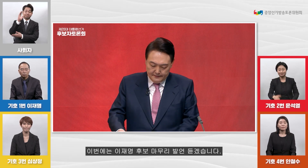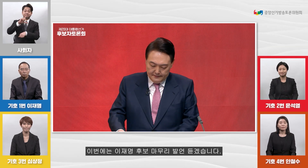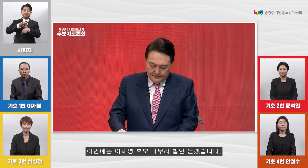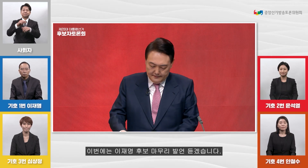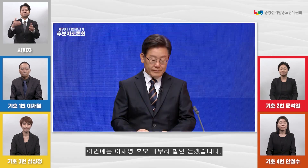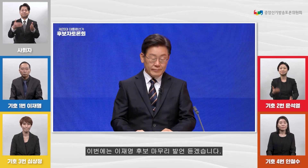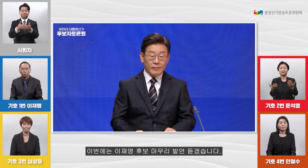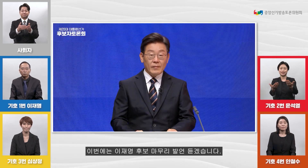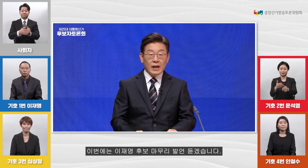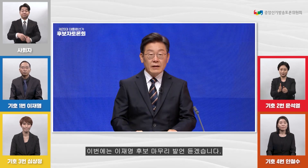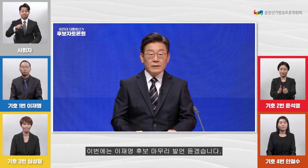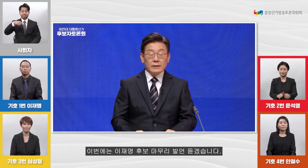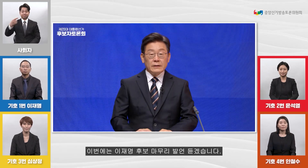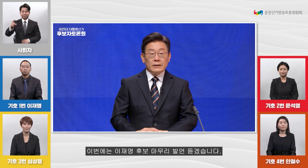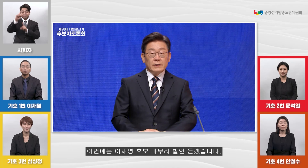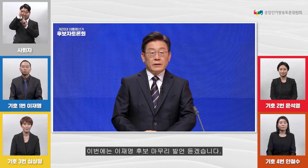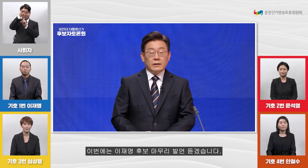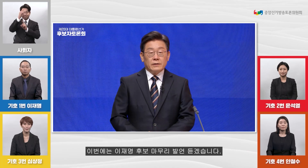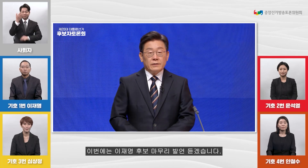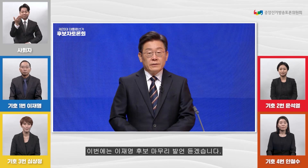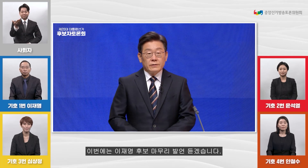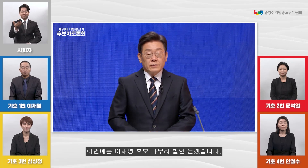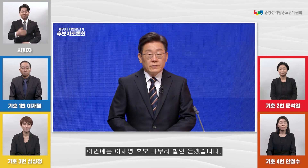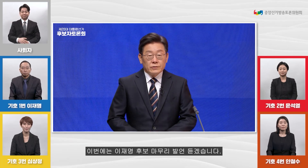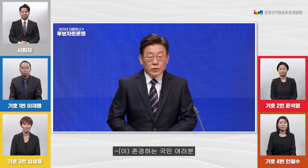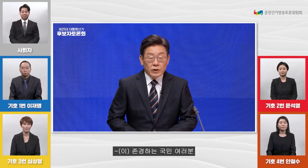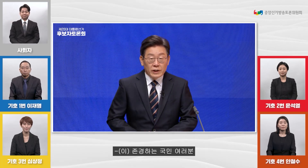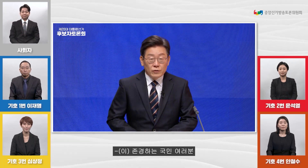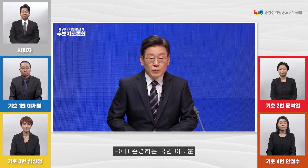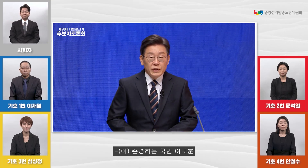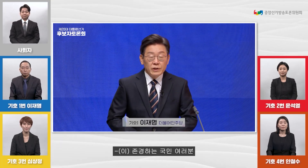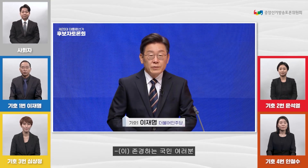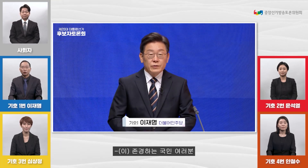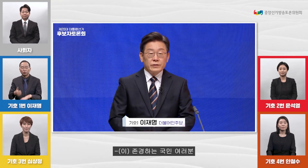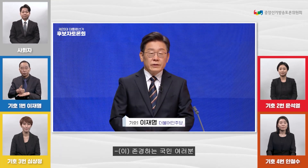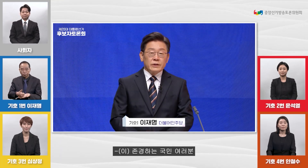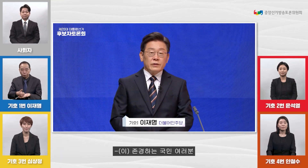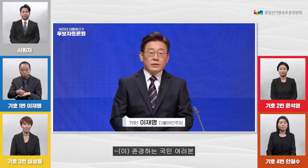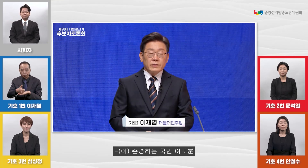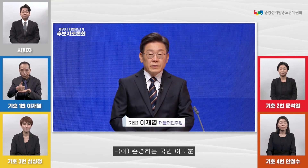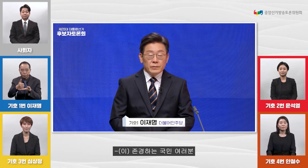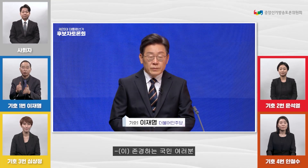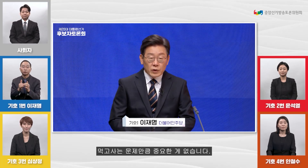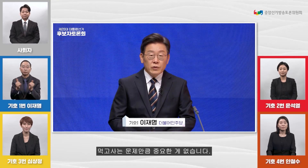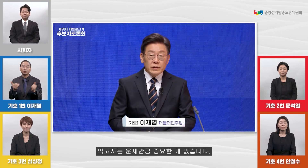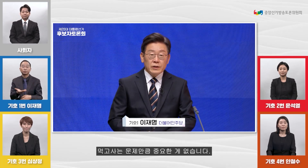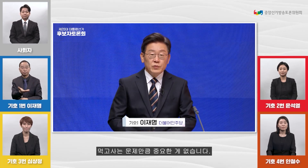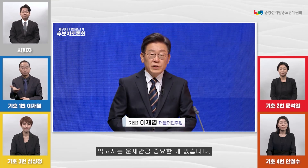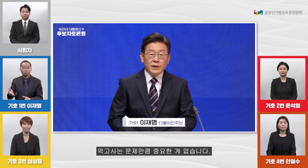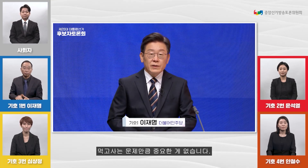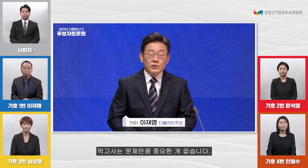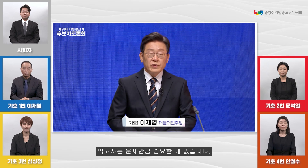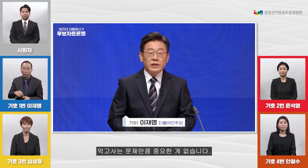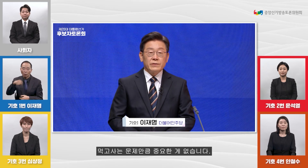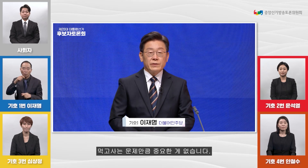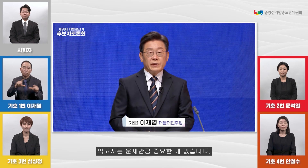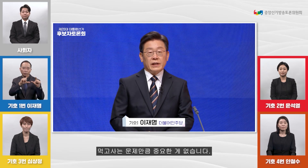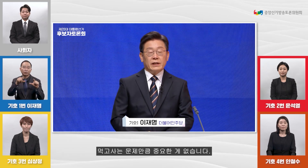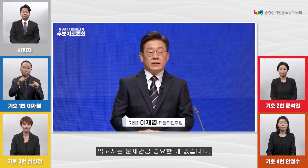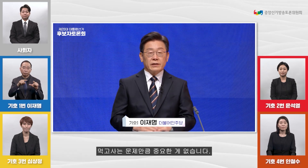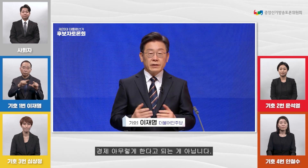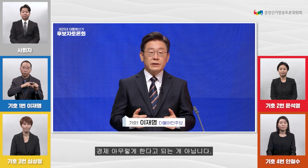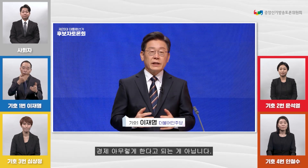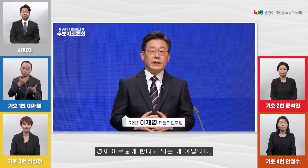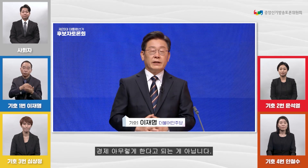이번에는 이재명 후보 마무리 발언 듣겠습니다. 존경하는 국민 여러분, 먹고 사는 문제만큼 중요한 게